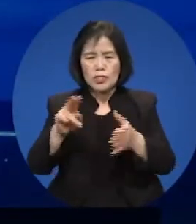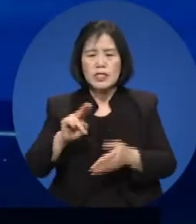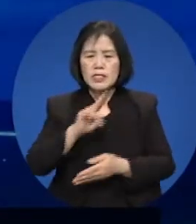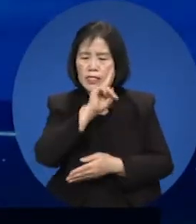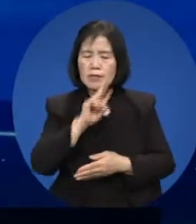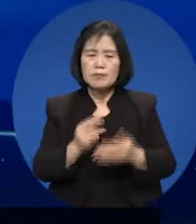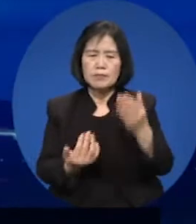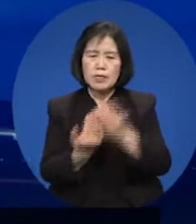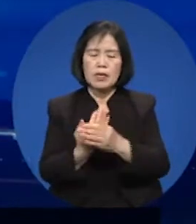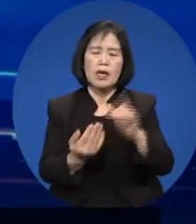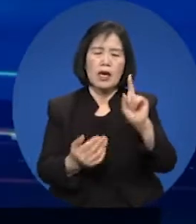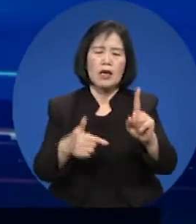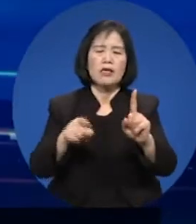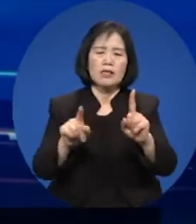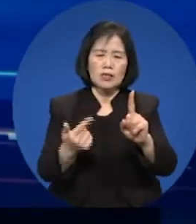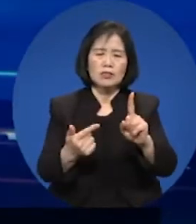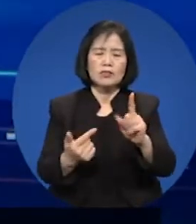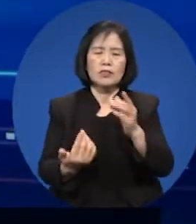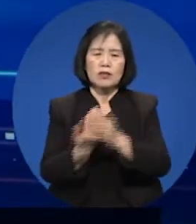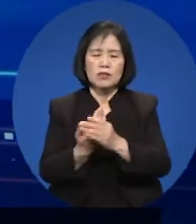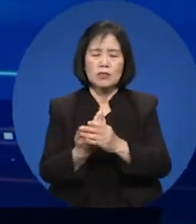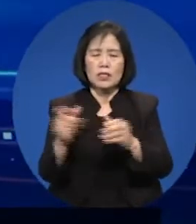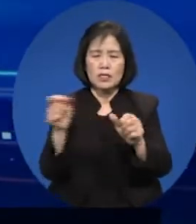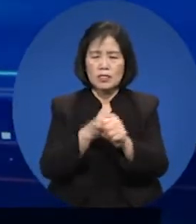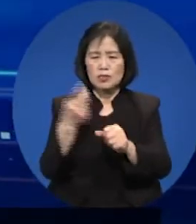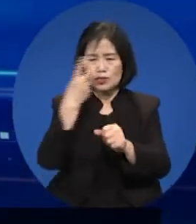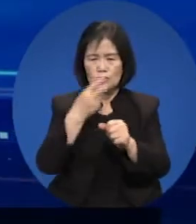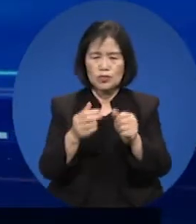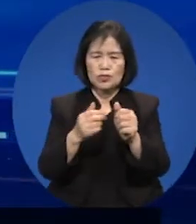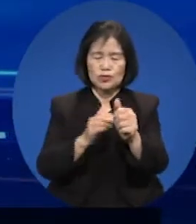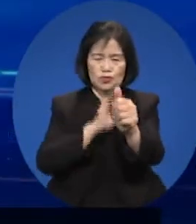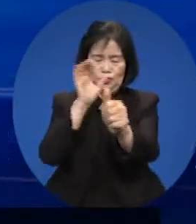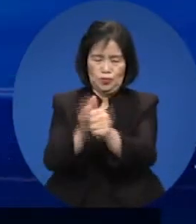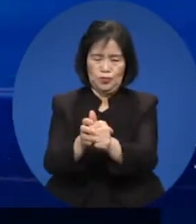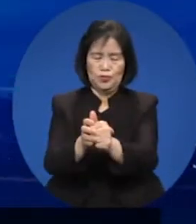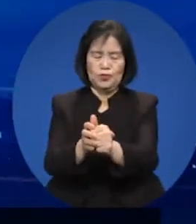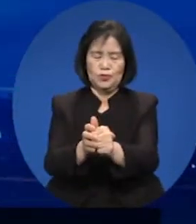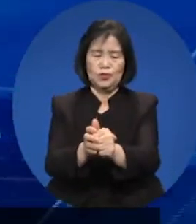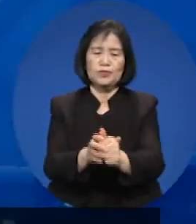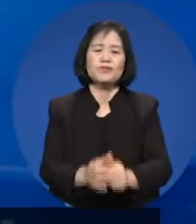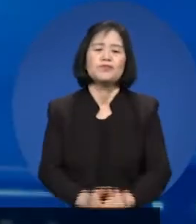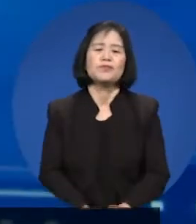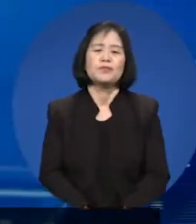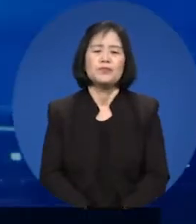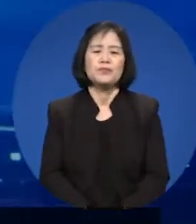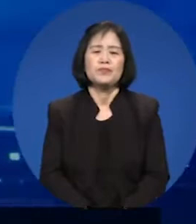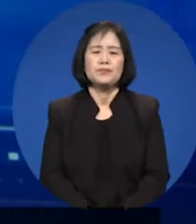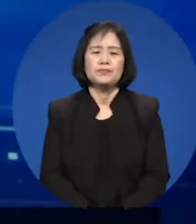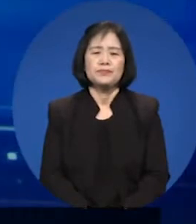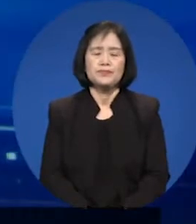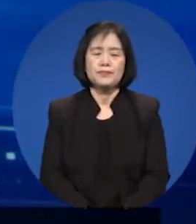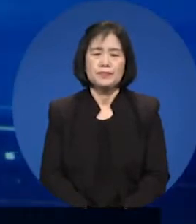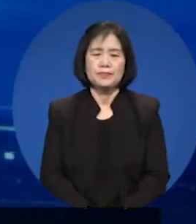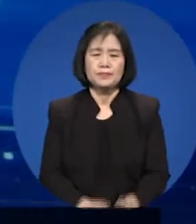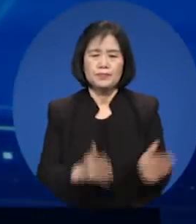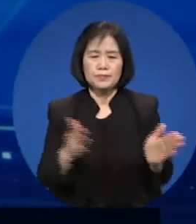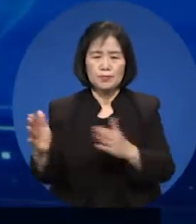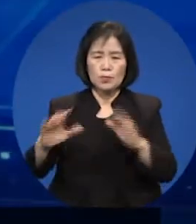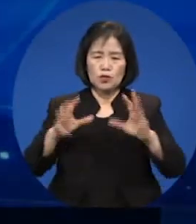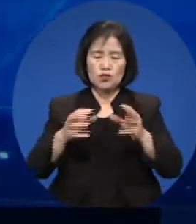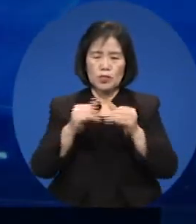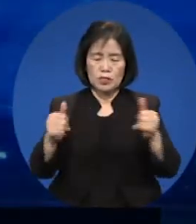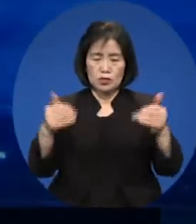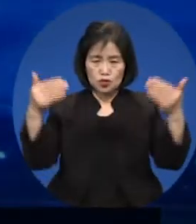따왔습니다 역시 특수 단어로 지금 이 자료를 넘겼다 이렇게 밝히고 있습니다 자 이제 국민들이